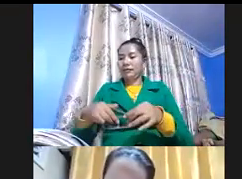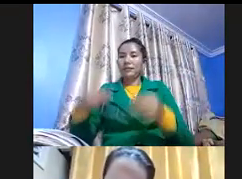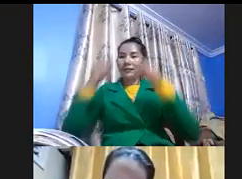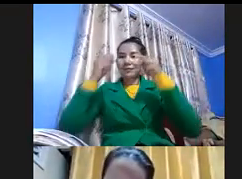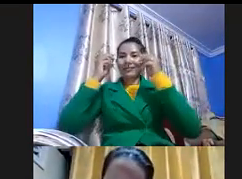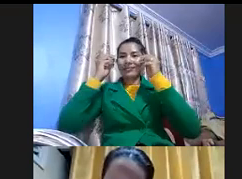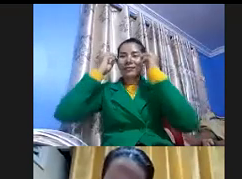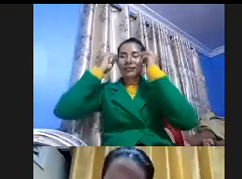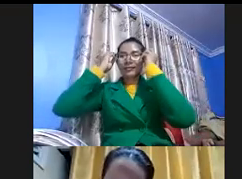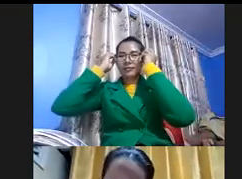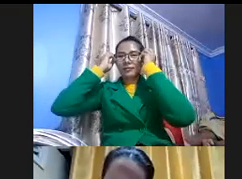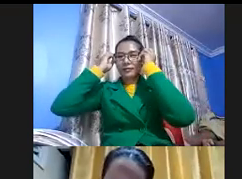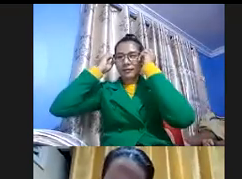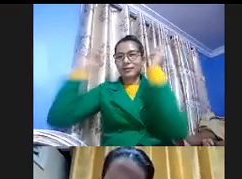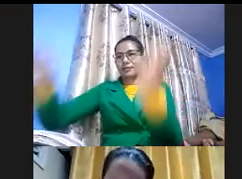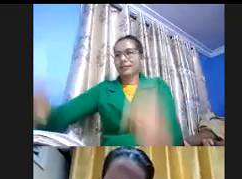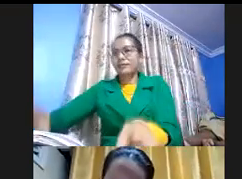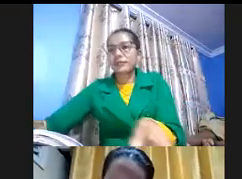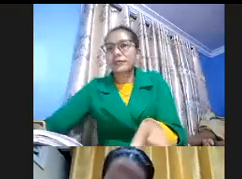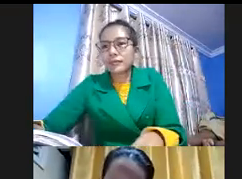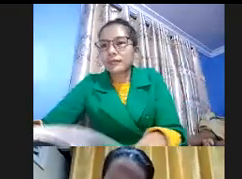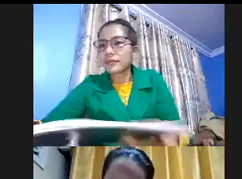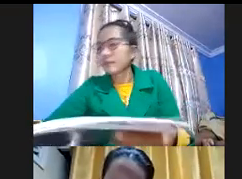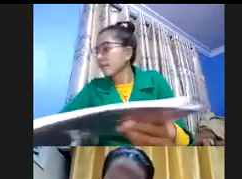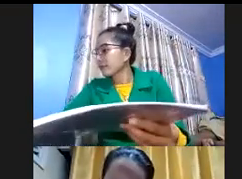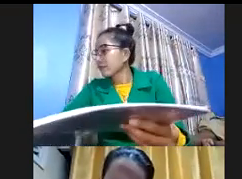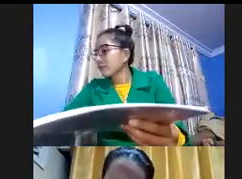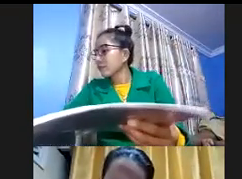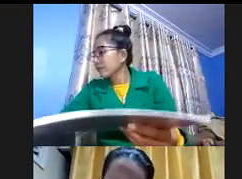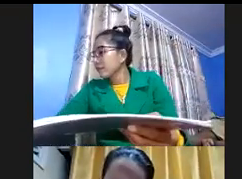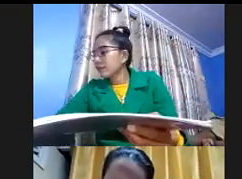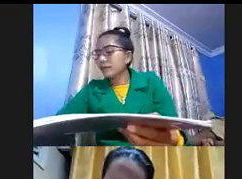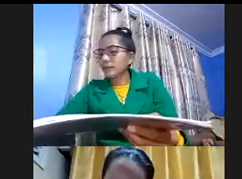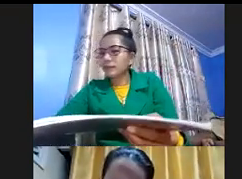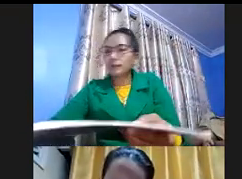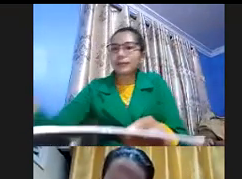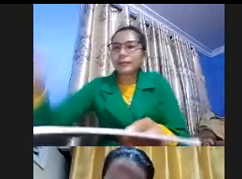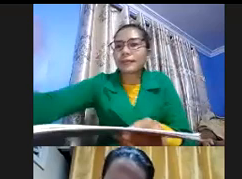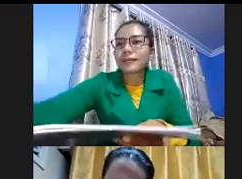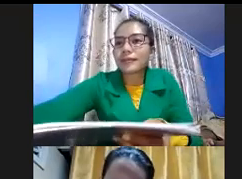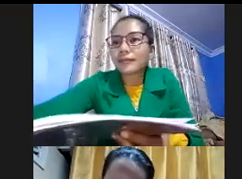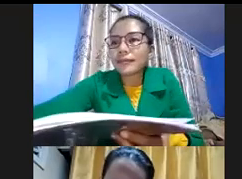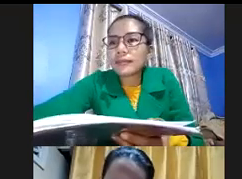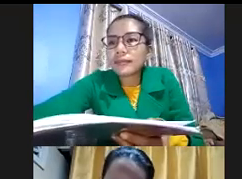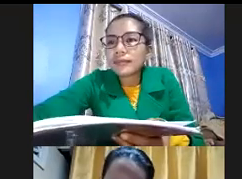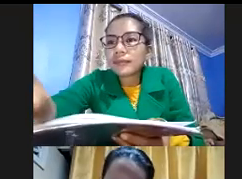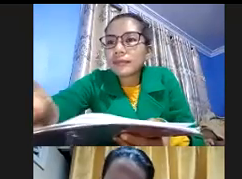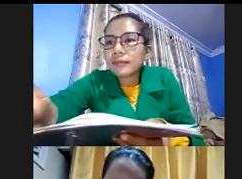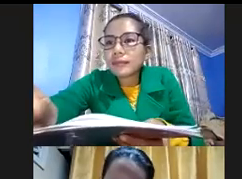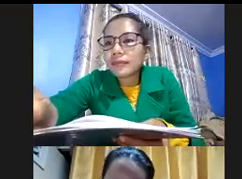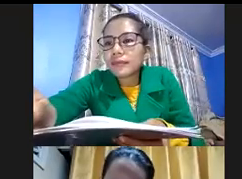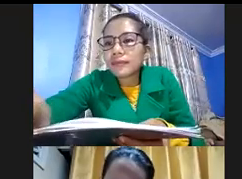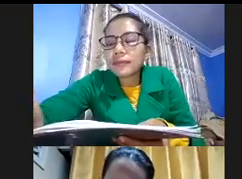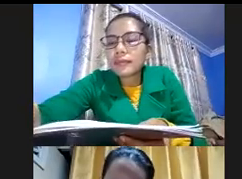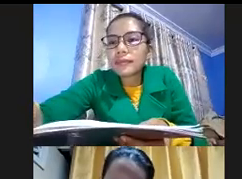đau hứa dân nặng miên cô thư nhiên mối đã dân cổ bê và gì tại bởi dân đã cô đau thế nhiên nó bị đề lụ hài chả